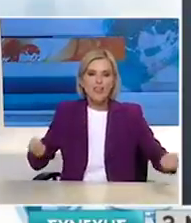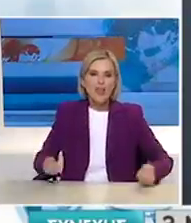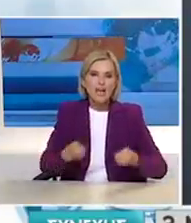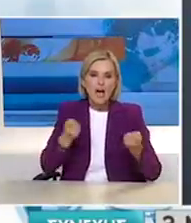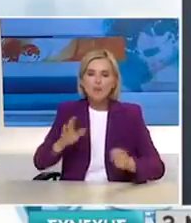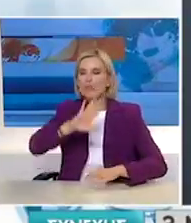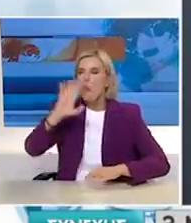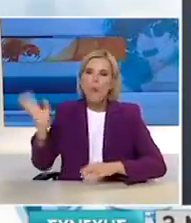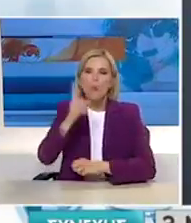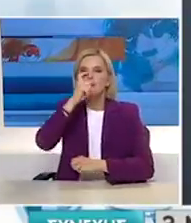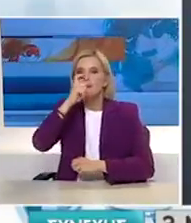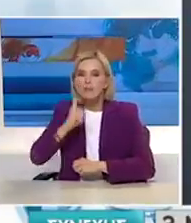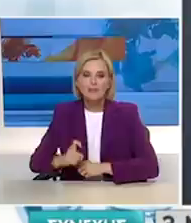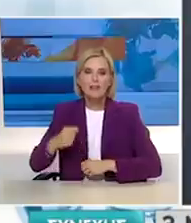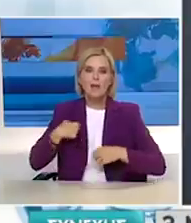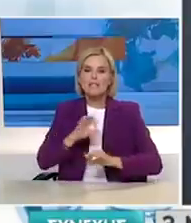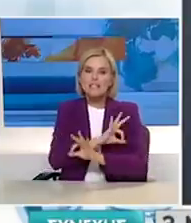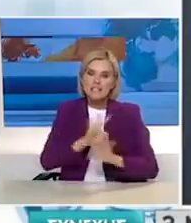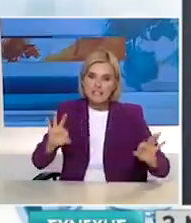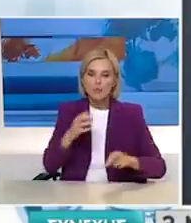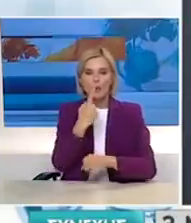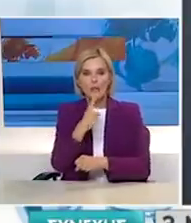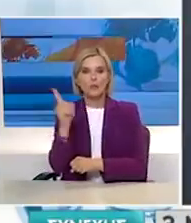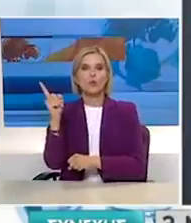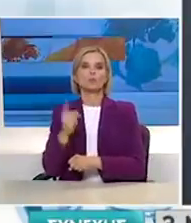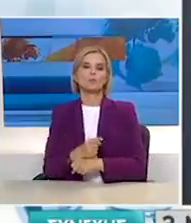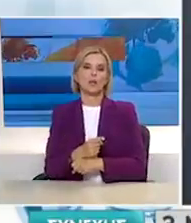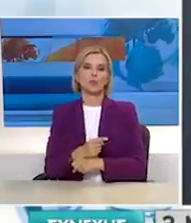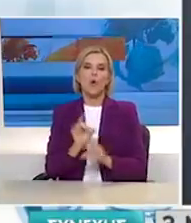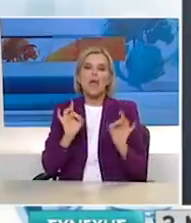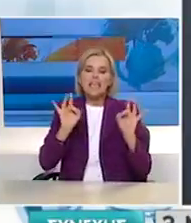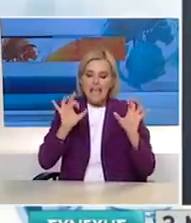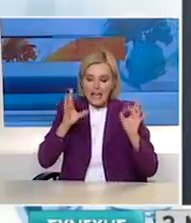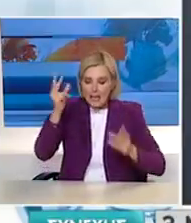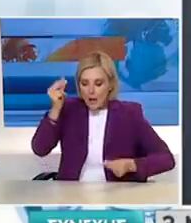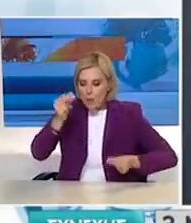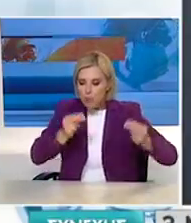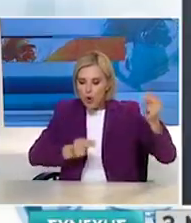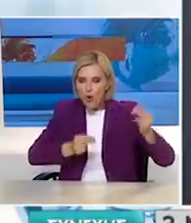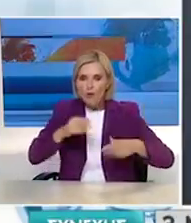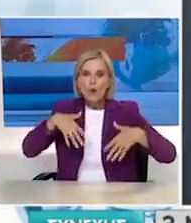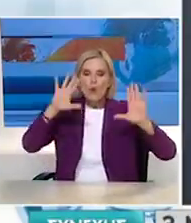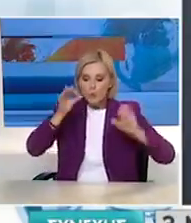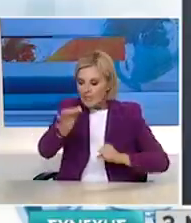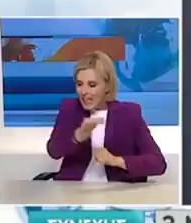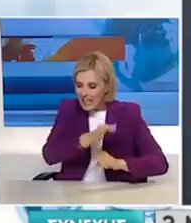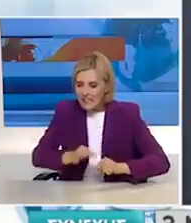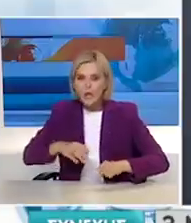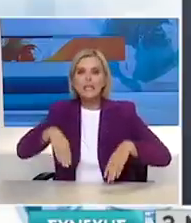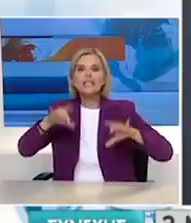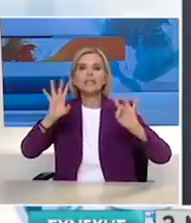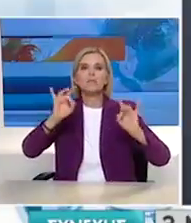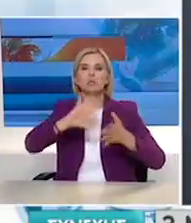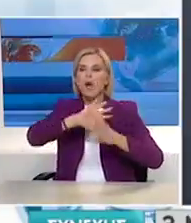πρέπει για να είμαστε σίγουροι 100% ότι δεν θα έχουμε το οποιοδήποτε πρόβλημα σε οποιοδήποτε νησί μας, σε οποιοδήποτε σημείο εισόδου της χώρας